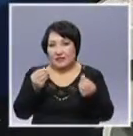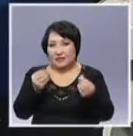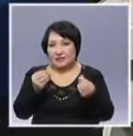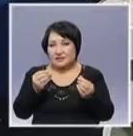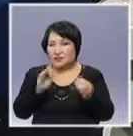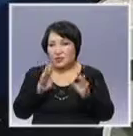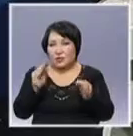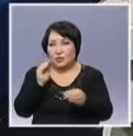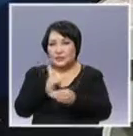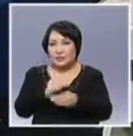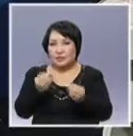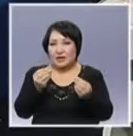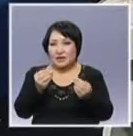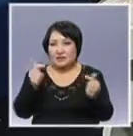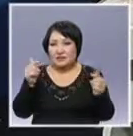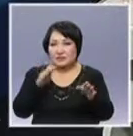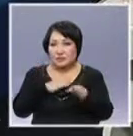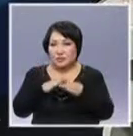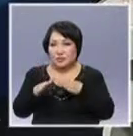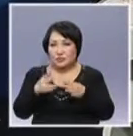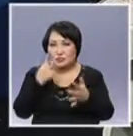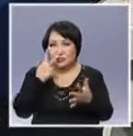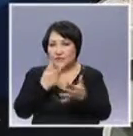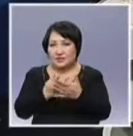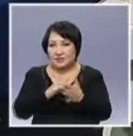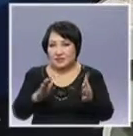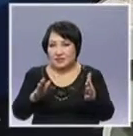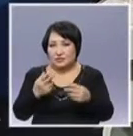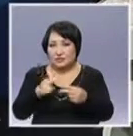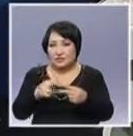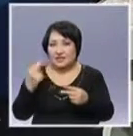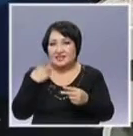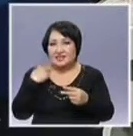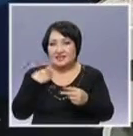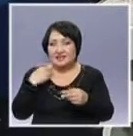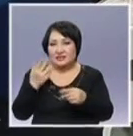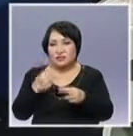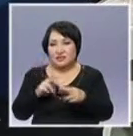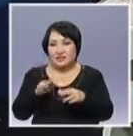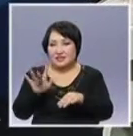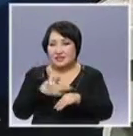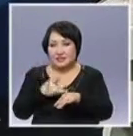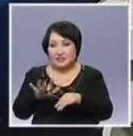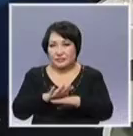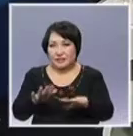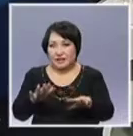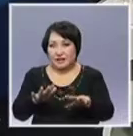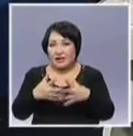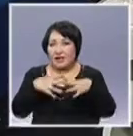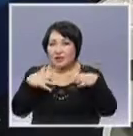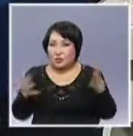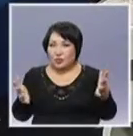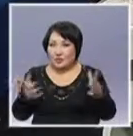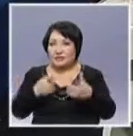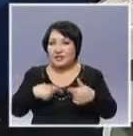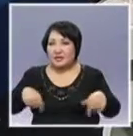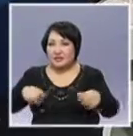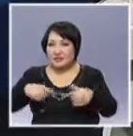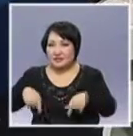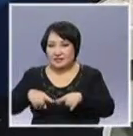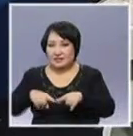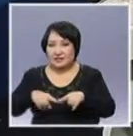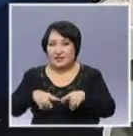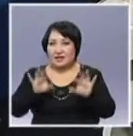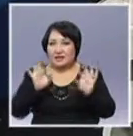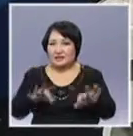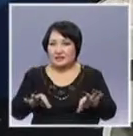көрсетпейді ғой, салық есептемес, содан толық салық есептелмейді деген сияқты. Ал енді үлкен мекемелерде әрине